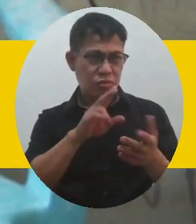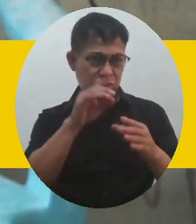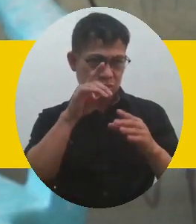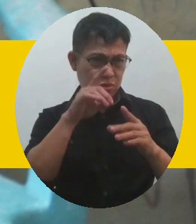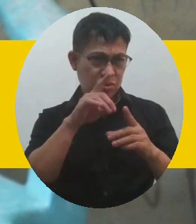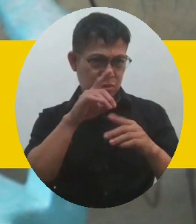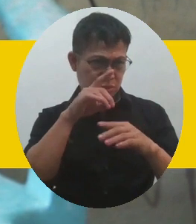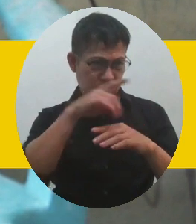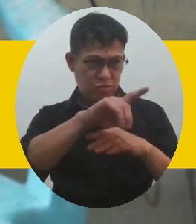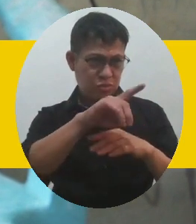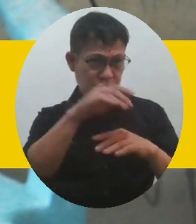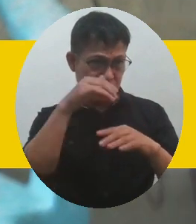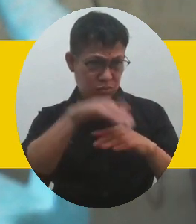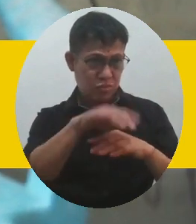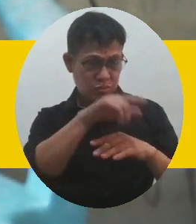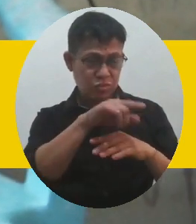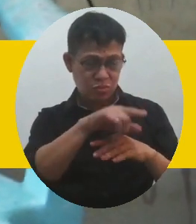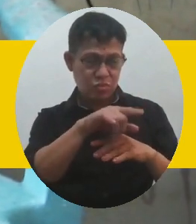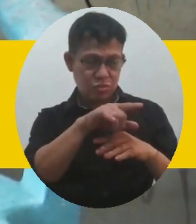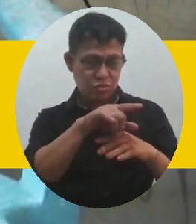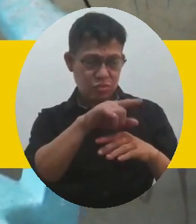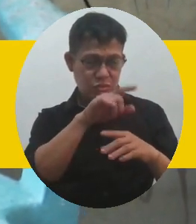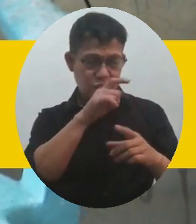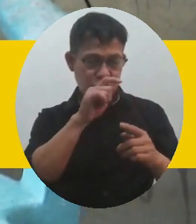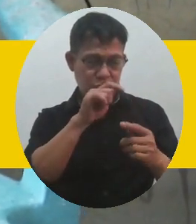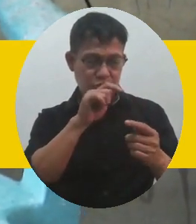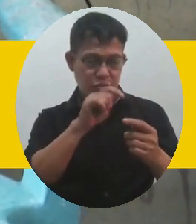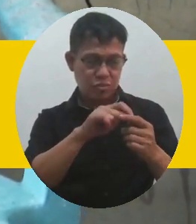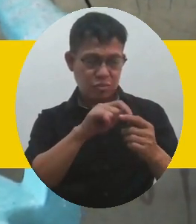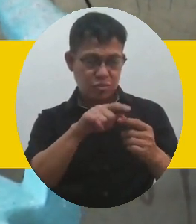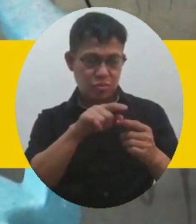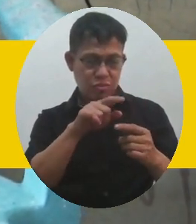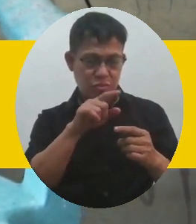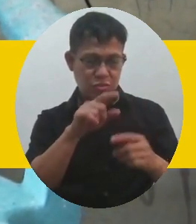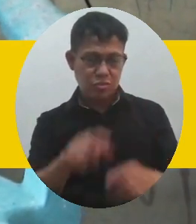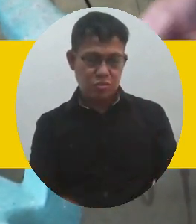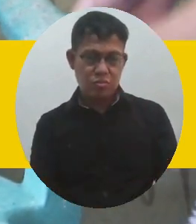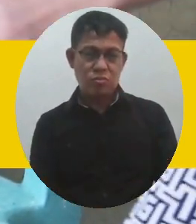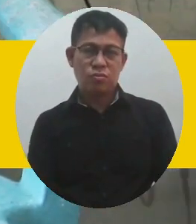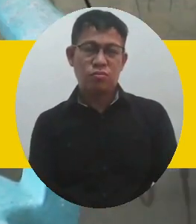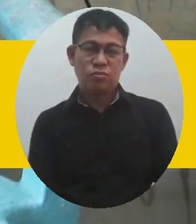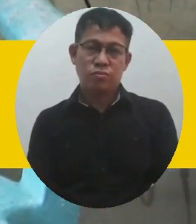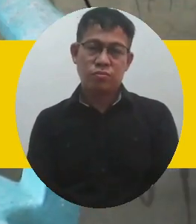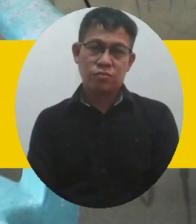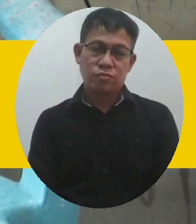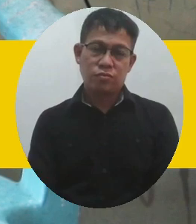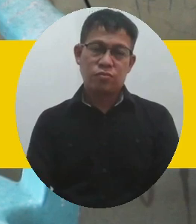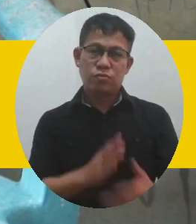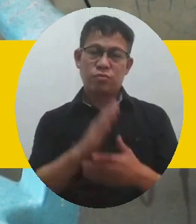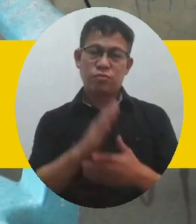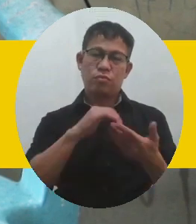si Carl Evo Angkahas. Ilagay ang halaga at ipadala sa donate at kapwa ko.